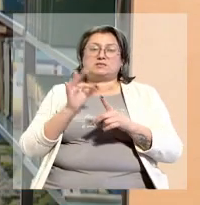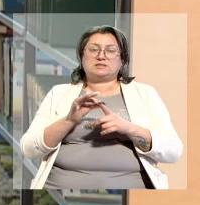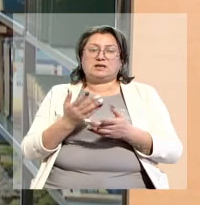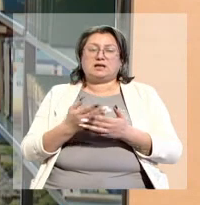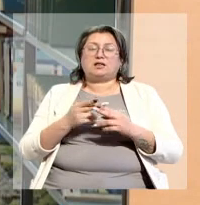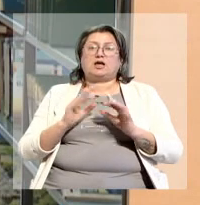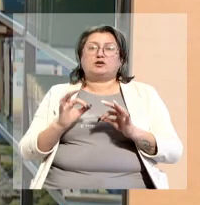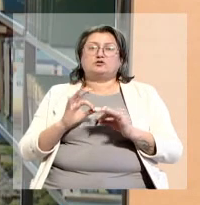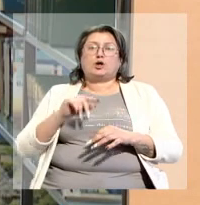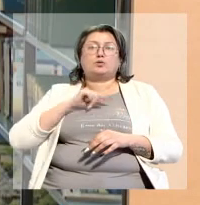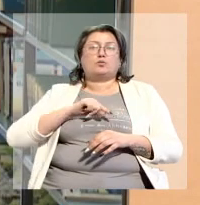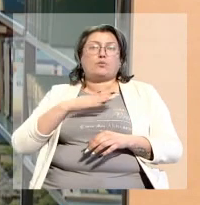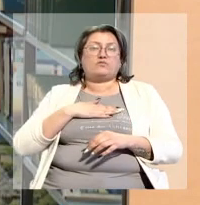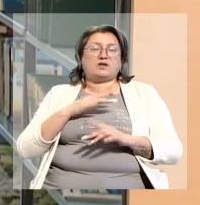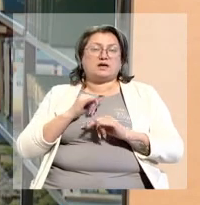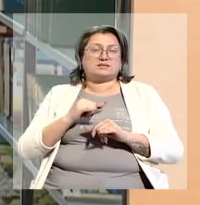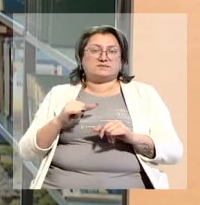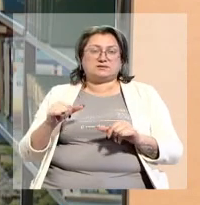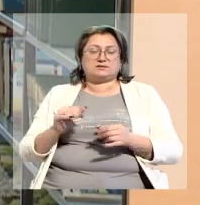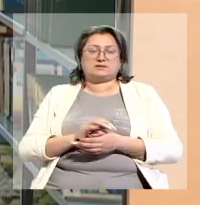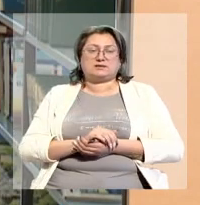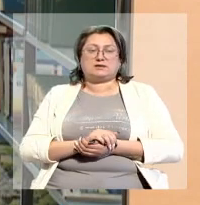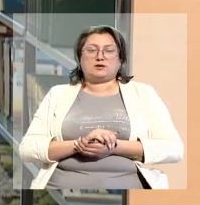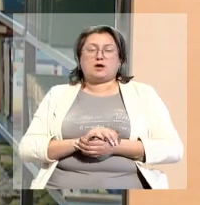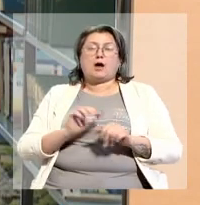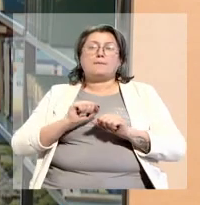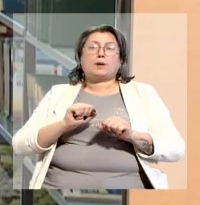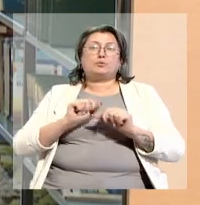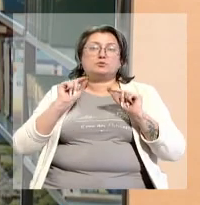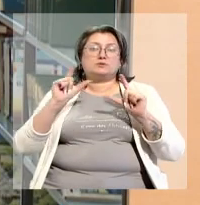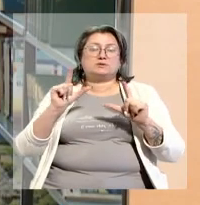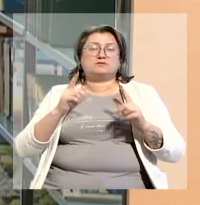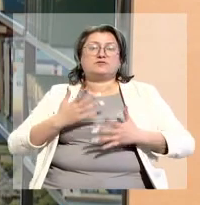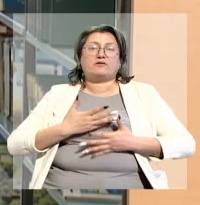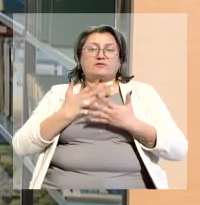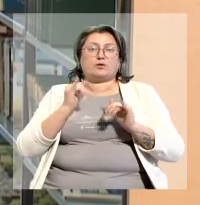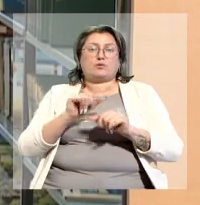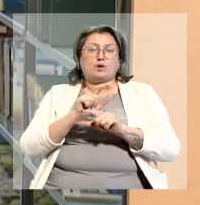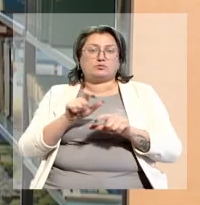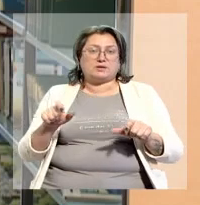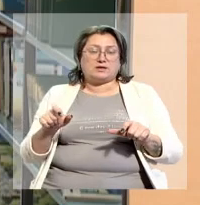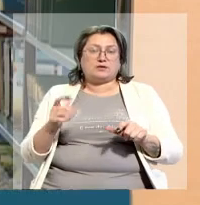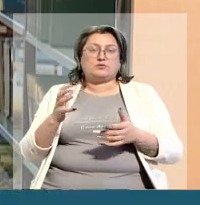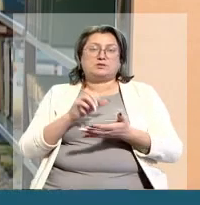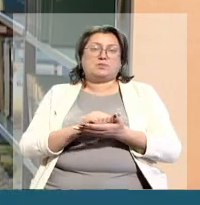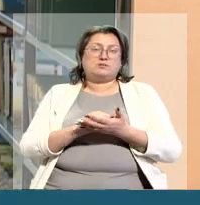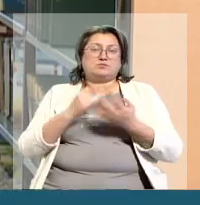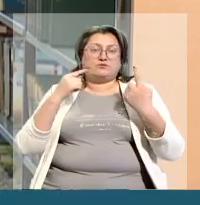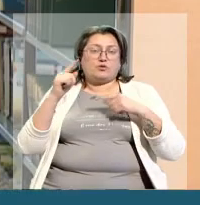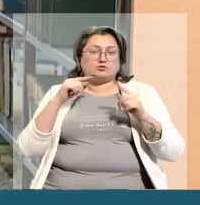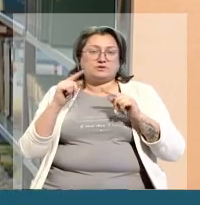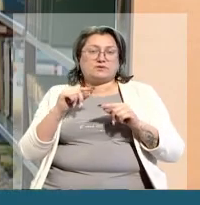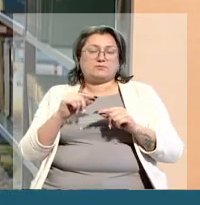рухани қазынамызды одан ары байыта түсу және облыстағы өңіріміздегі таланттардың есім анықтау